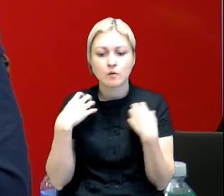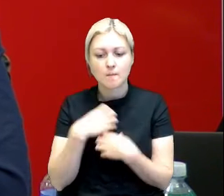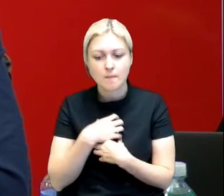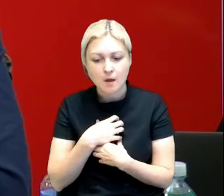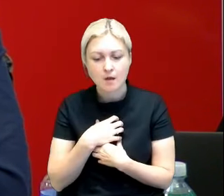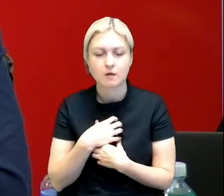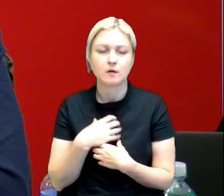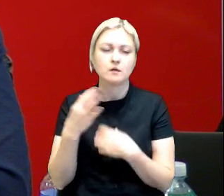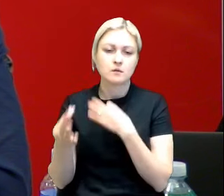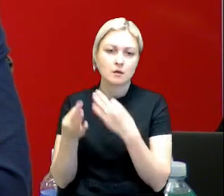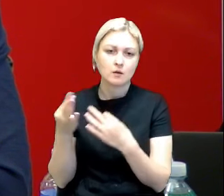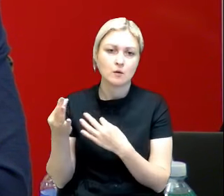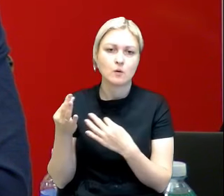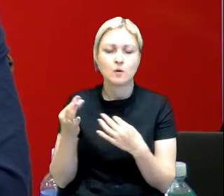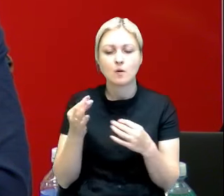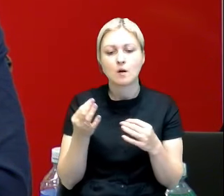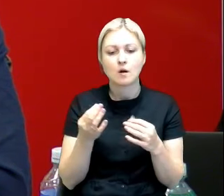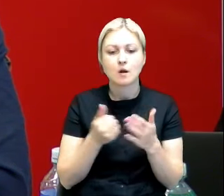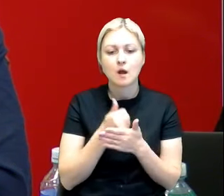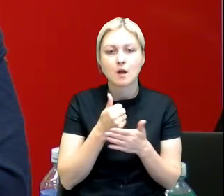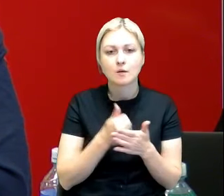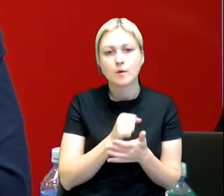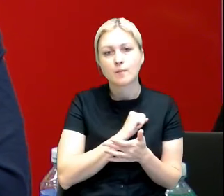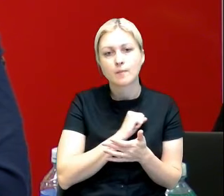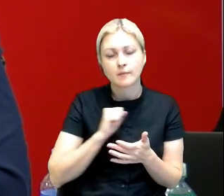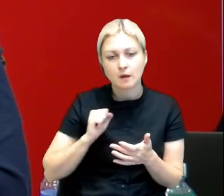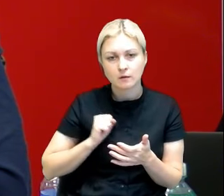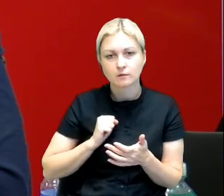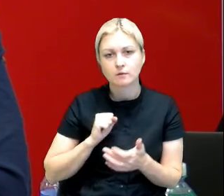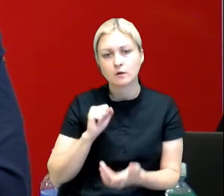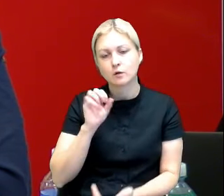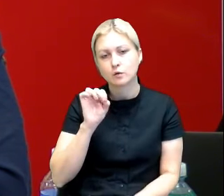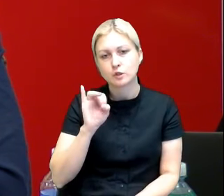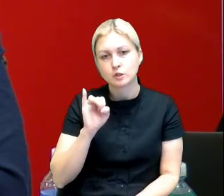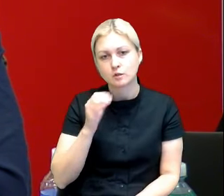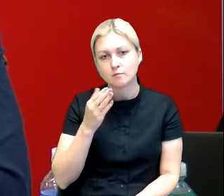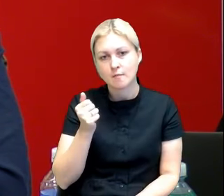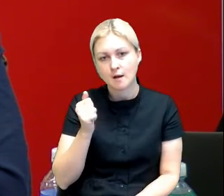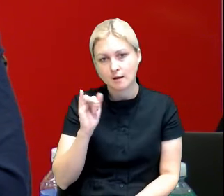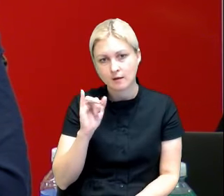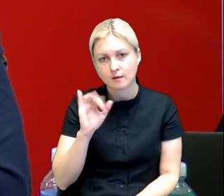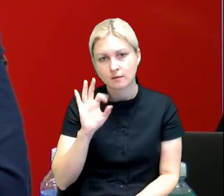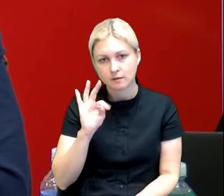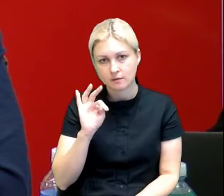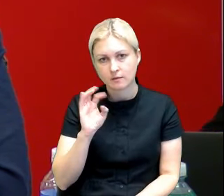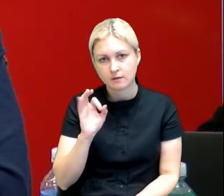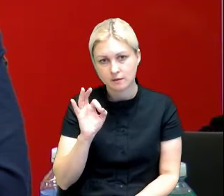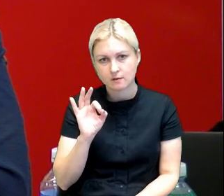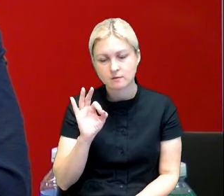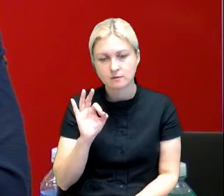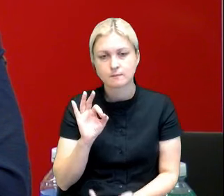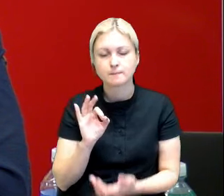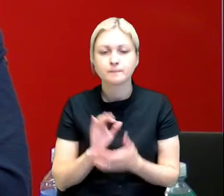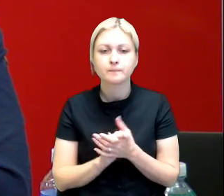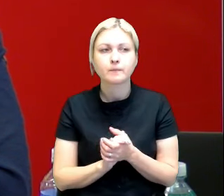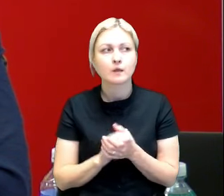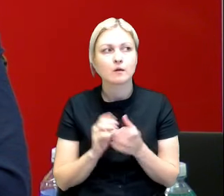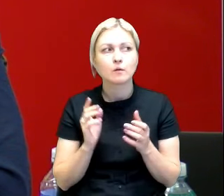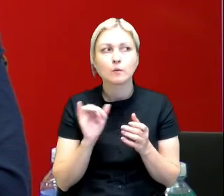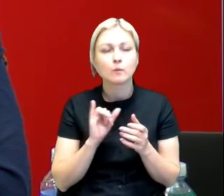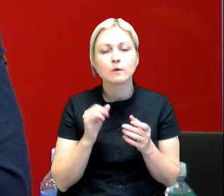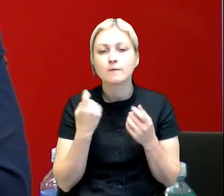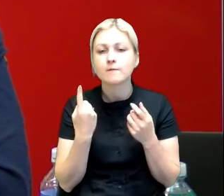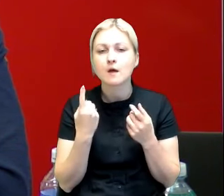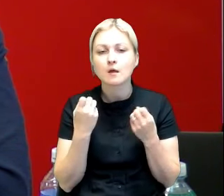gerbiamu daktaru audrium šimaičiu ir būtent vienas iš didžiausių grėsmių viena iš didžiausių